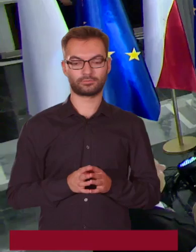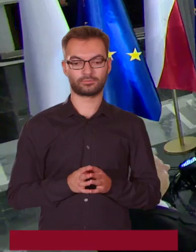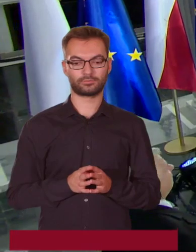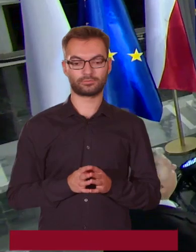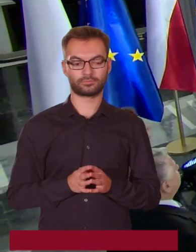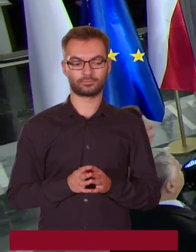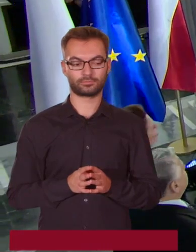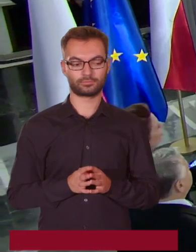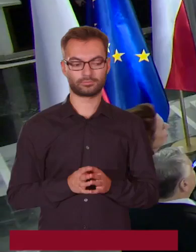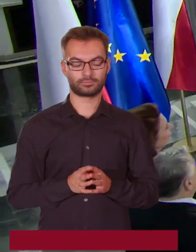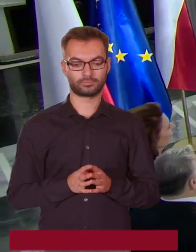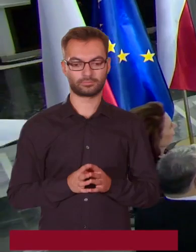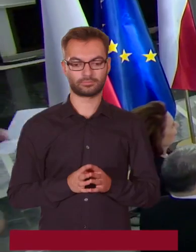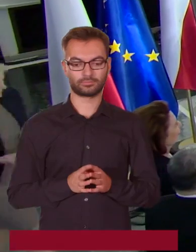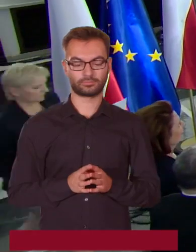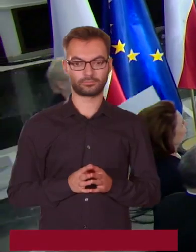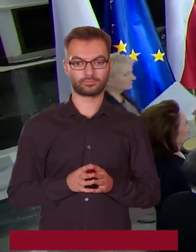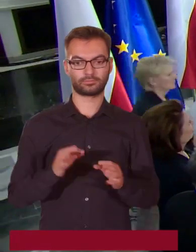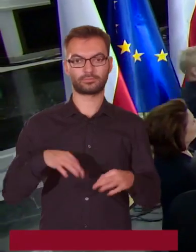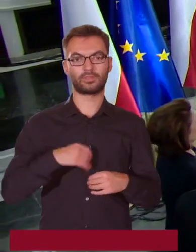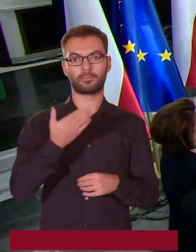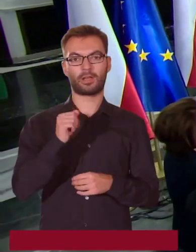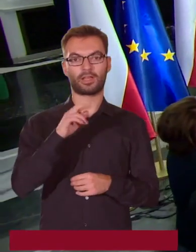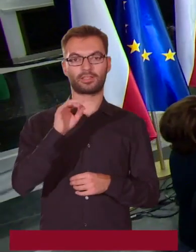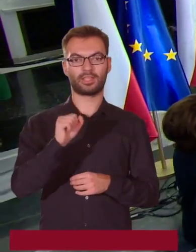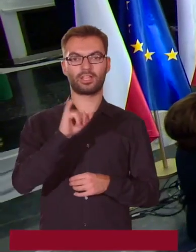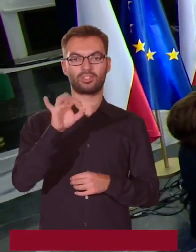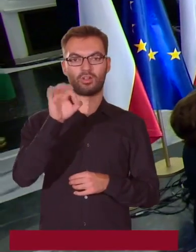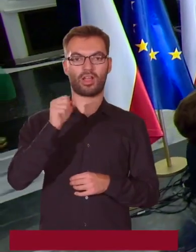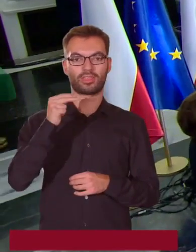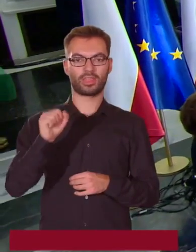Poproszę panią Martę Joannę Golbik.